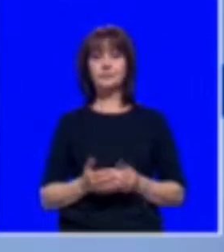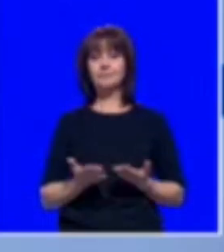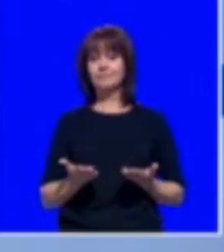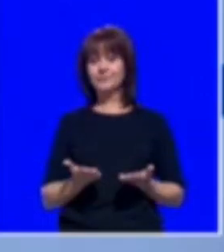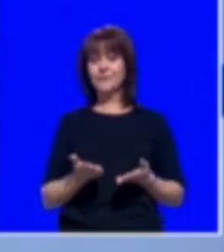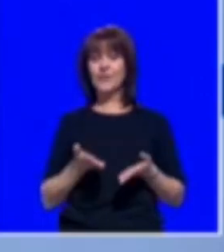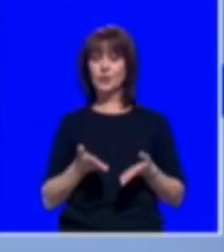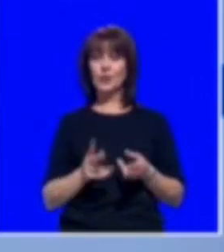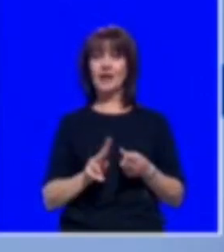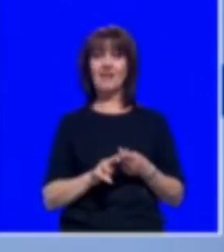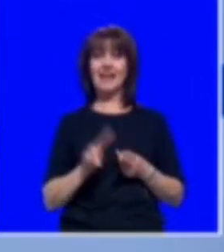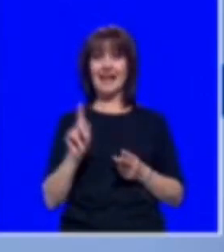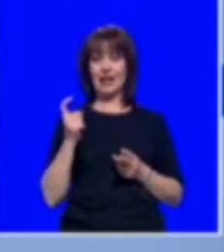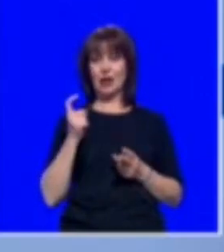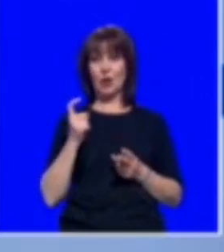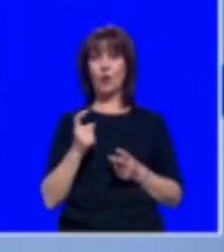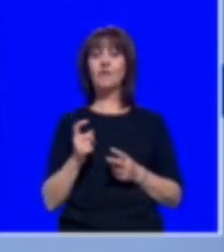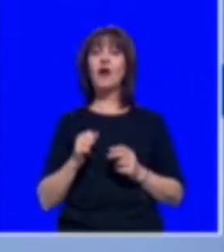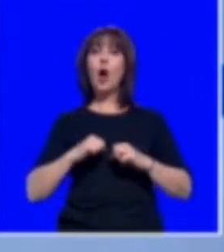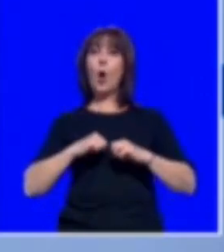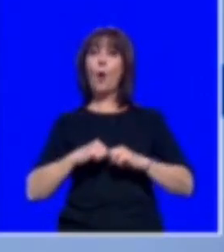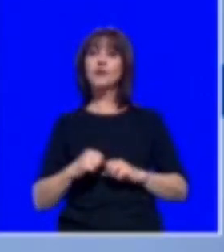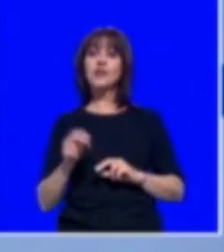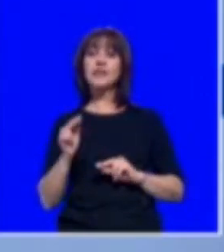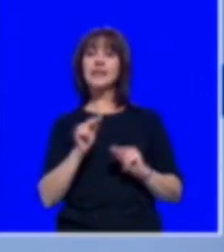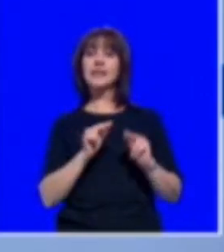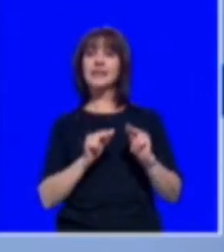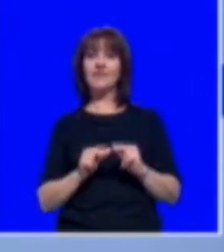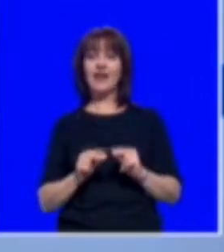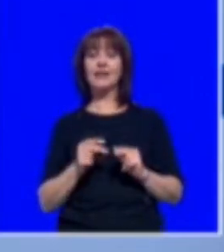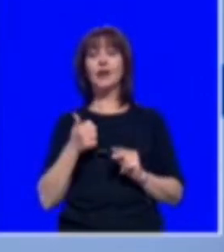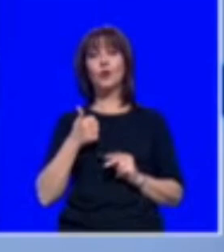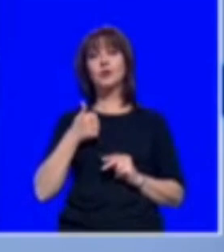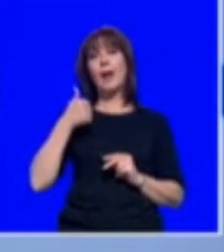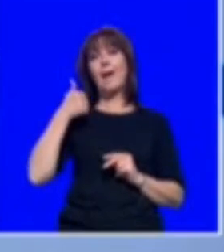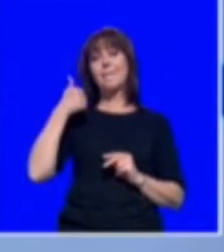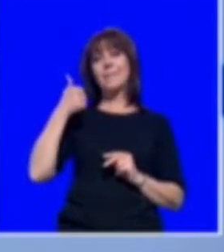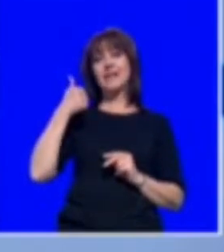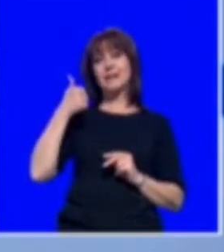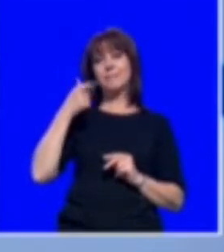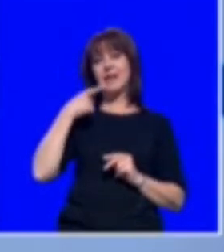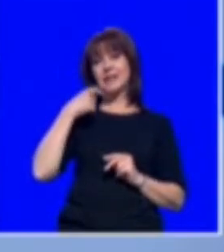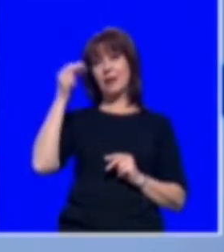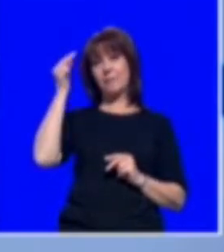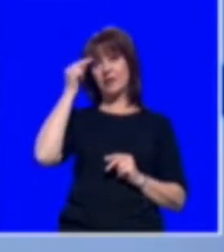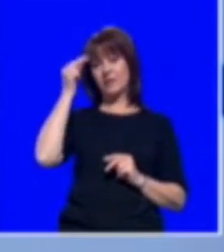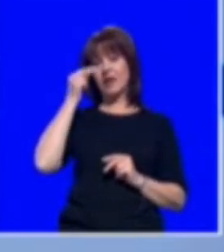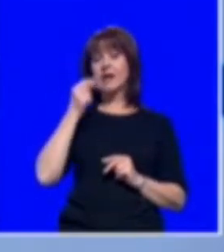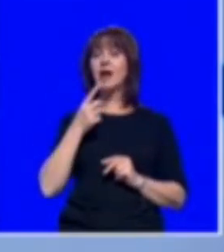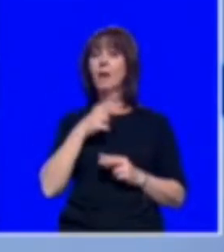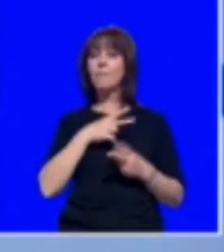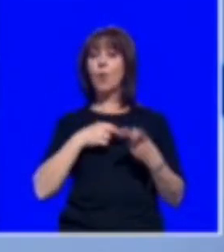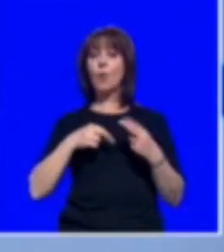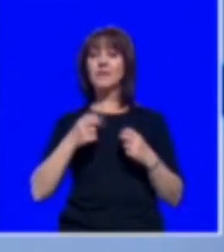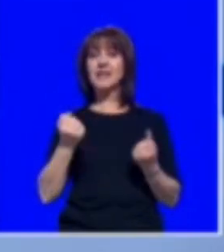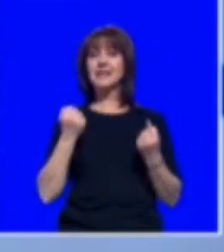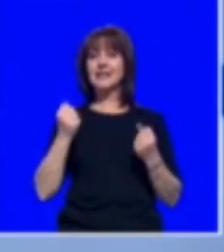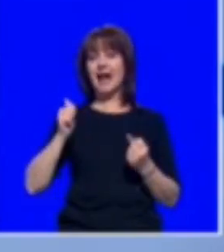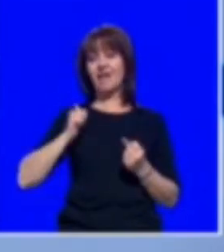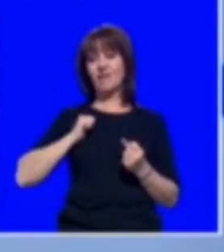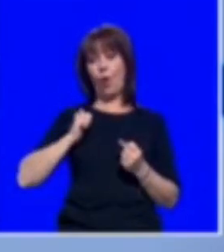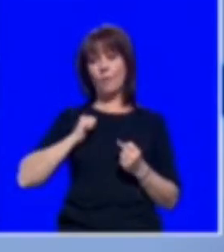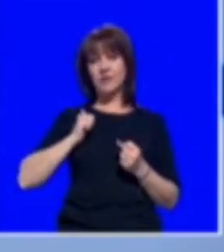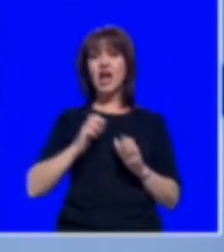Следващият ни събеседник е Ваня Григорова, общински съветник от местна коалиция БСП за България, председател на Комисията по здравеопазване и социална политика и